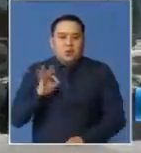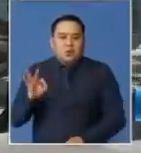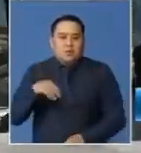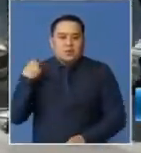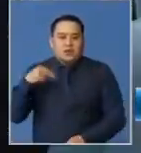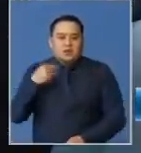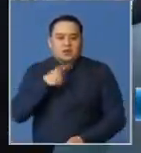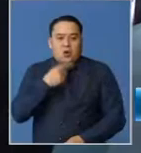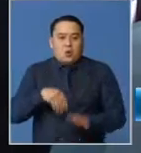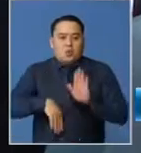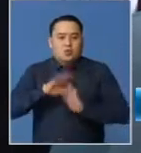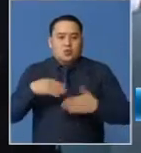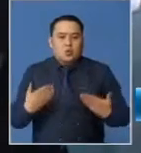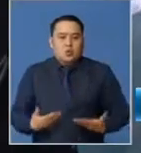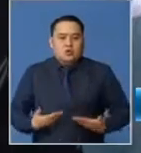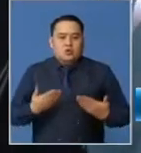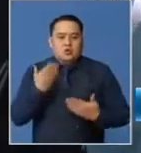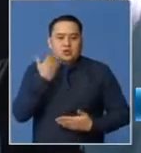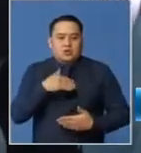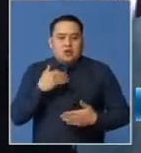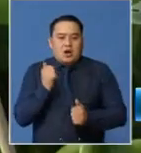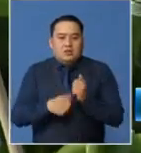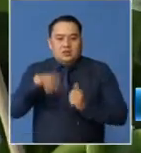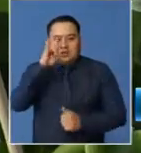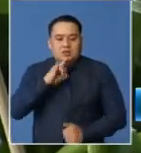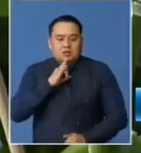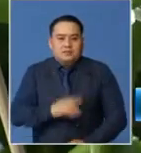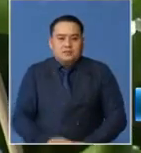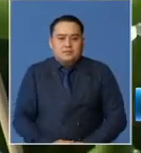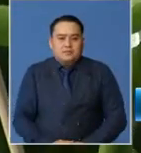президент выделил улучшение уровня жизни каждого казахстанца.